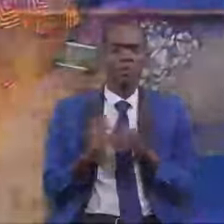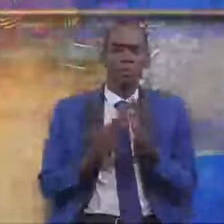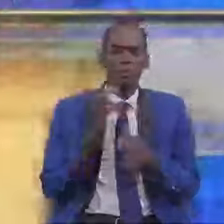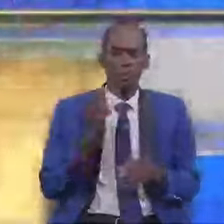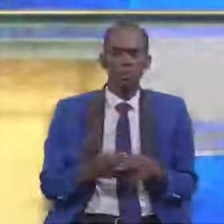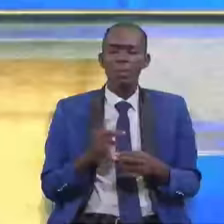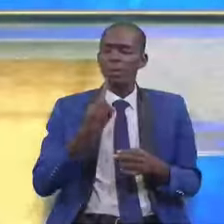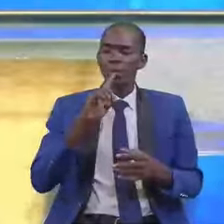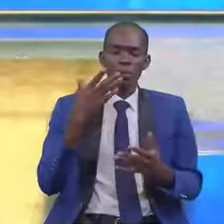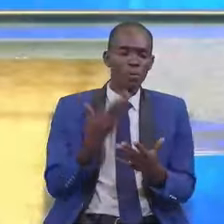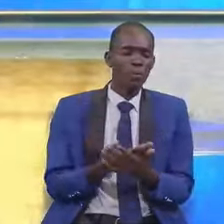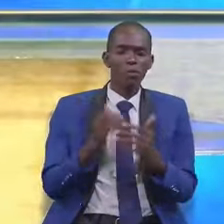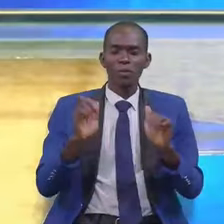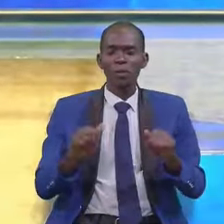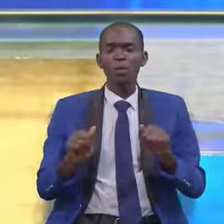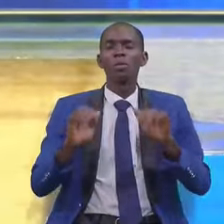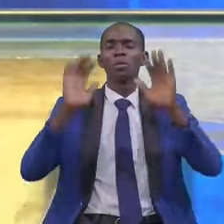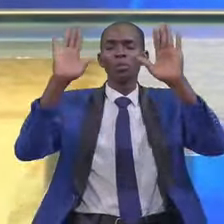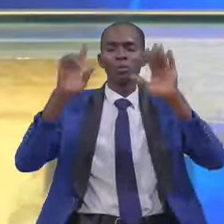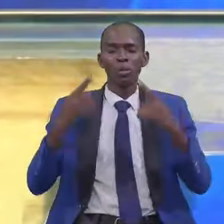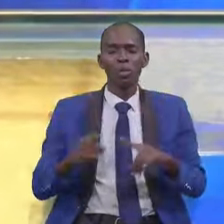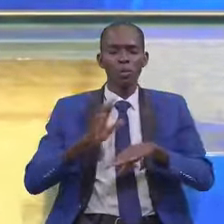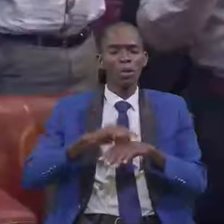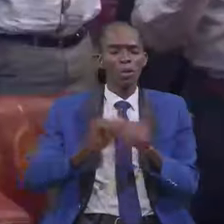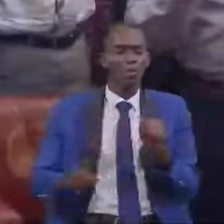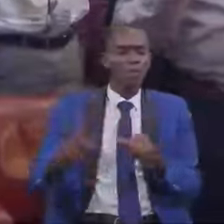sur toute vie ce soir au nom de Jésus-Christ.